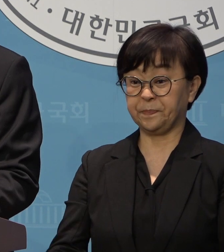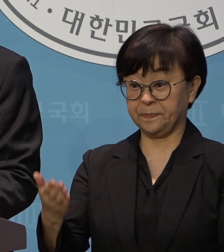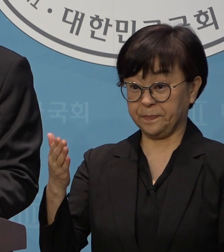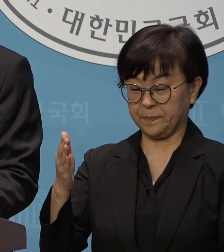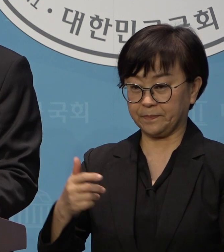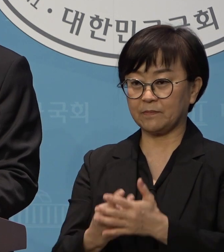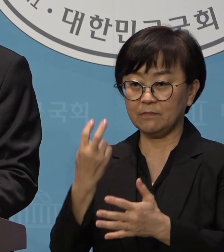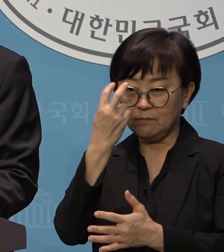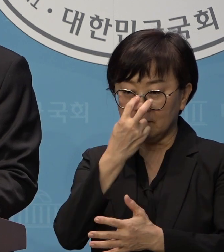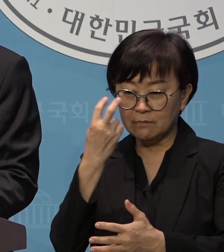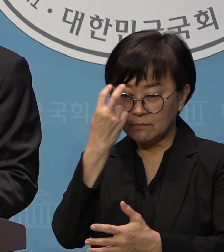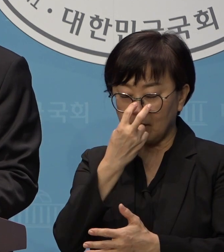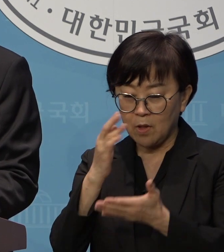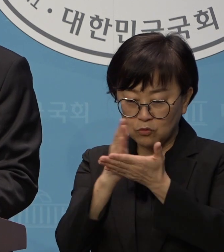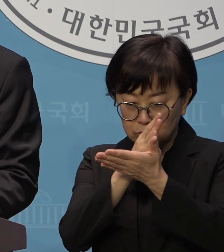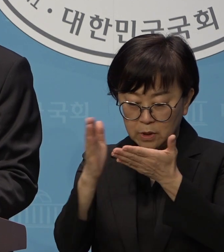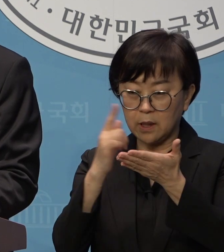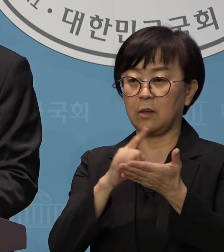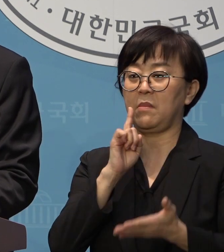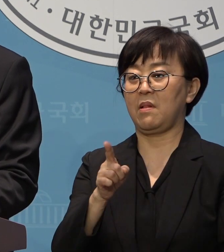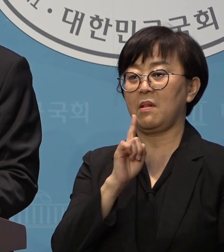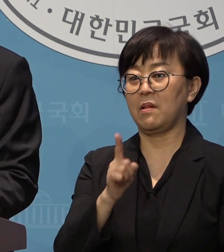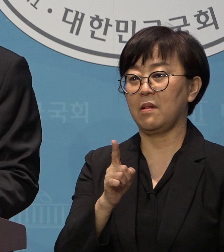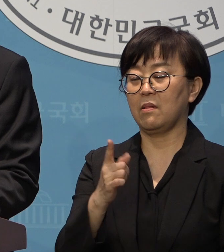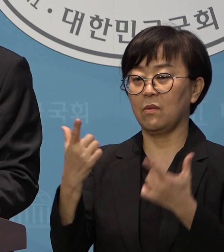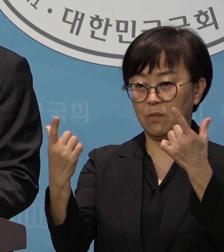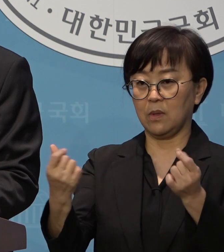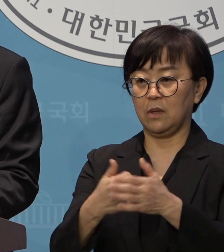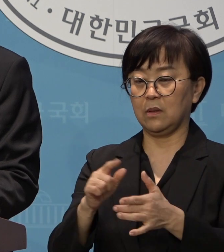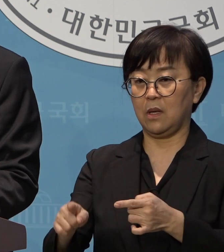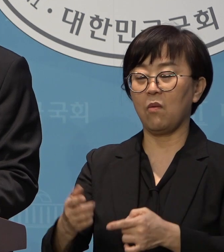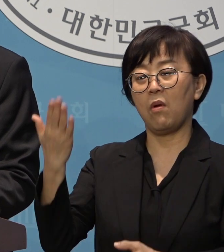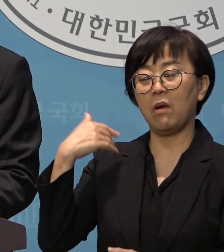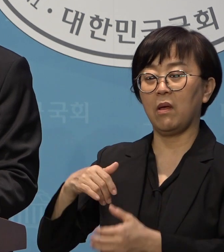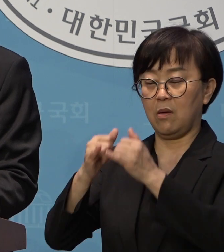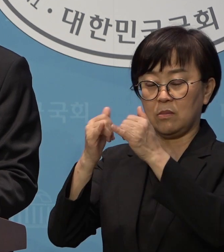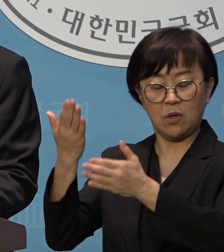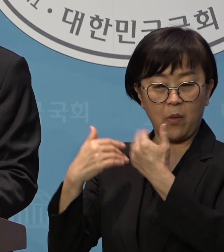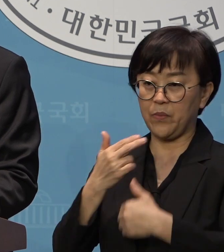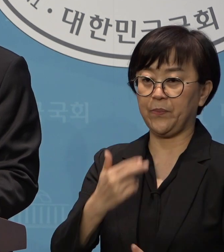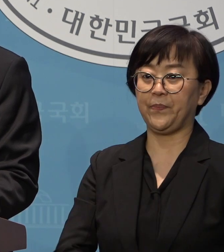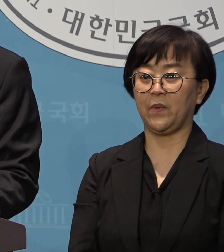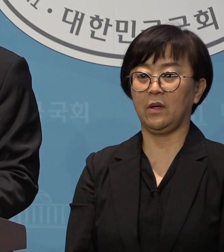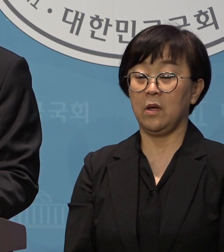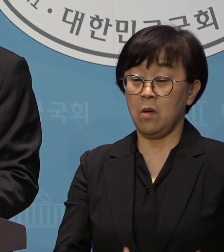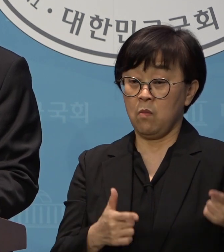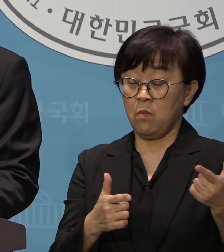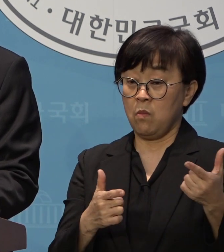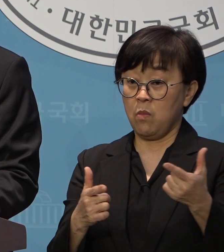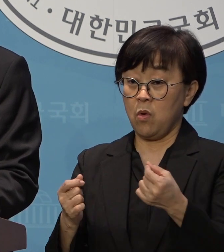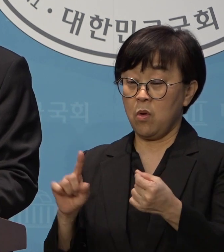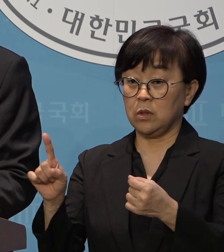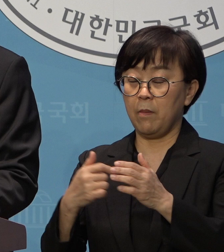사실상 검열하겠다고 선언한 것과 다름없을 뿐더러 전례도 없는 일입니다. 그 누구도